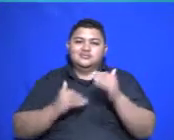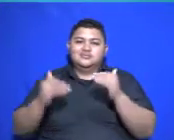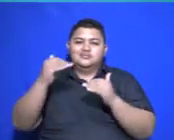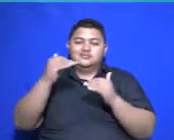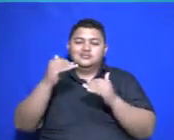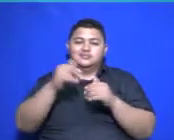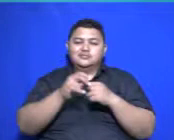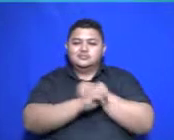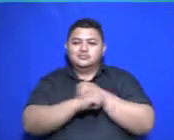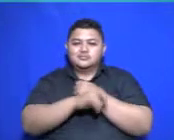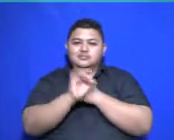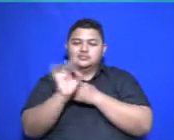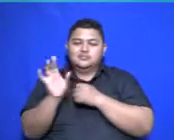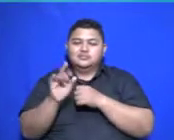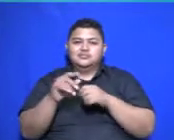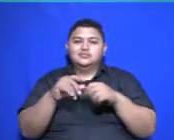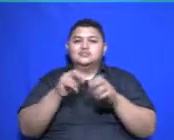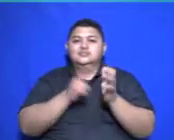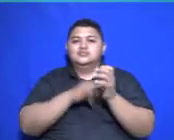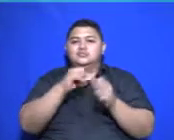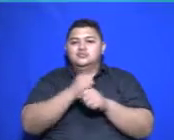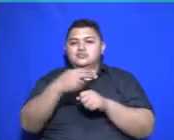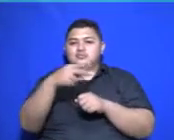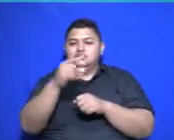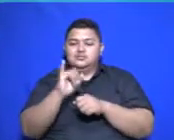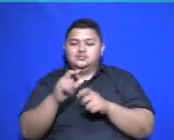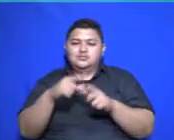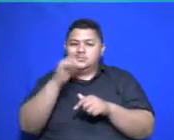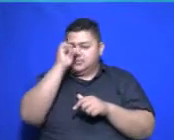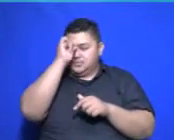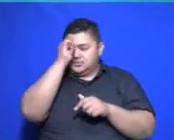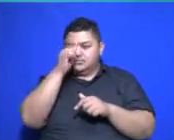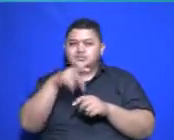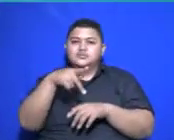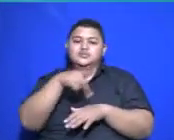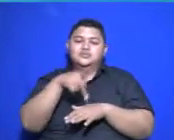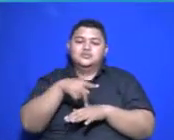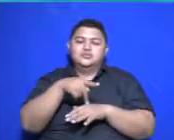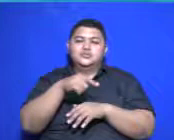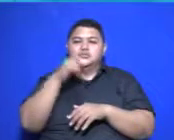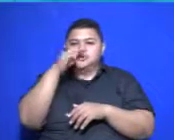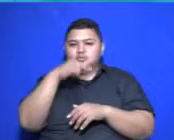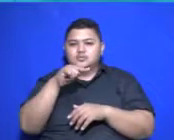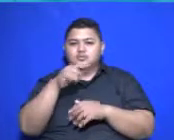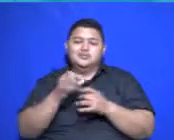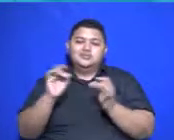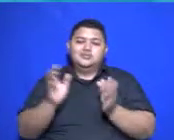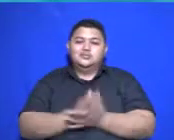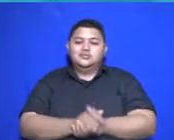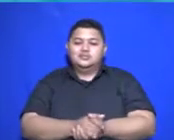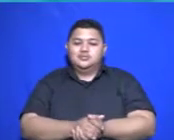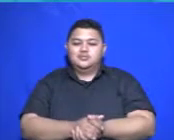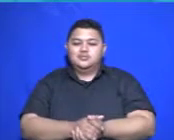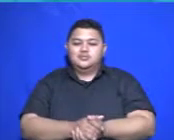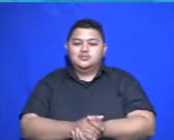seperti Nigeria, Albania, Fiji, India, Vietnam, Filipina, bahkan Swedia. Luar biasa